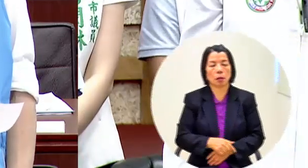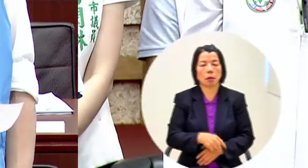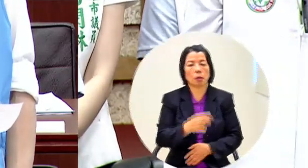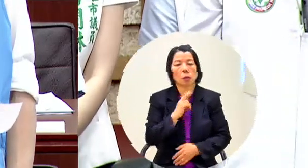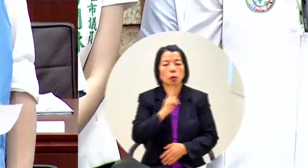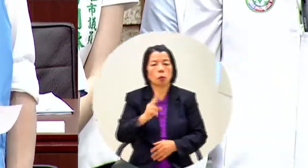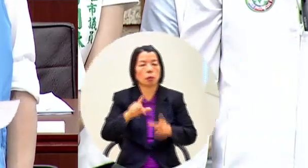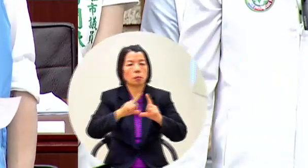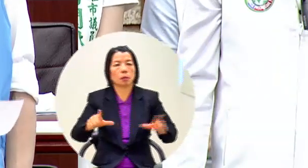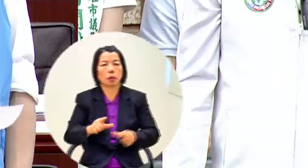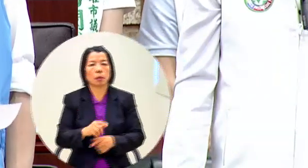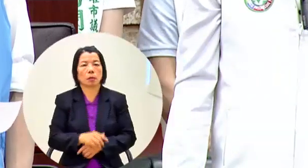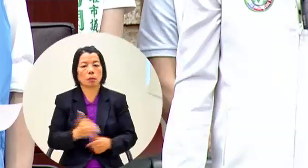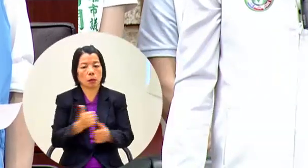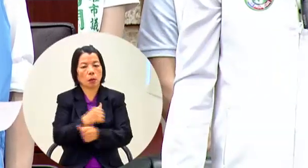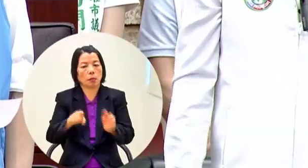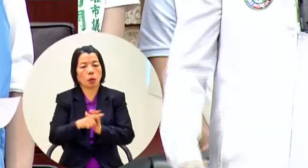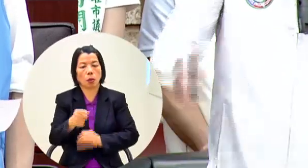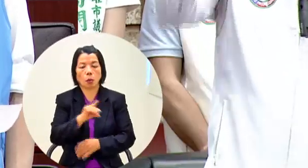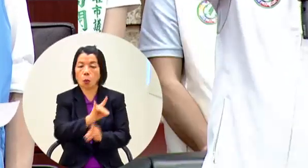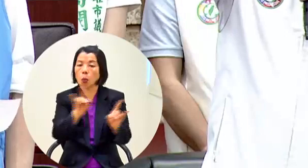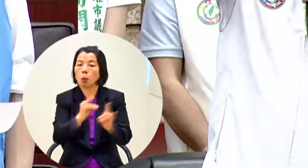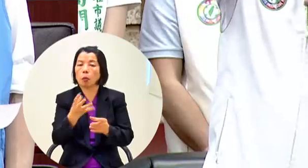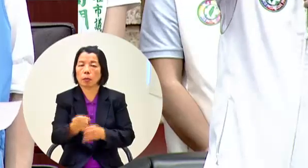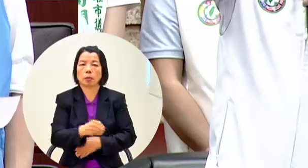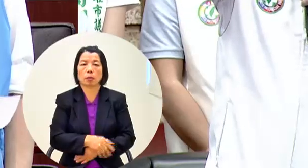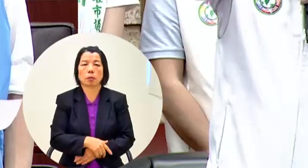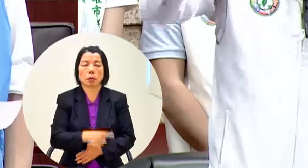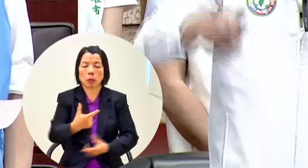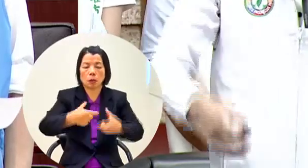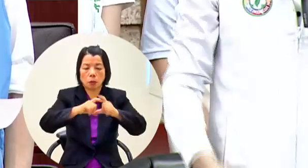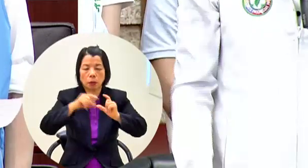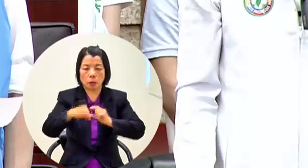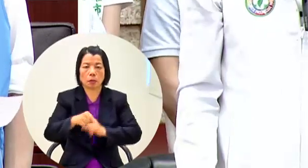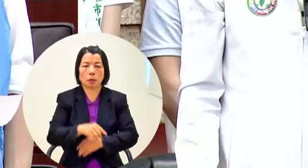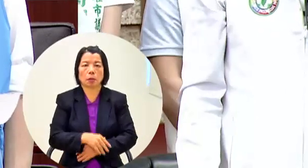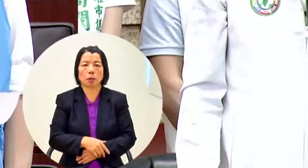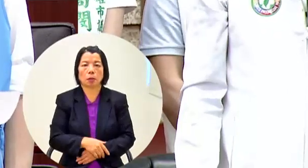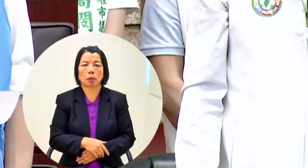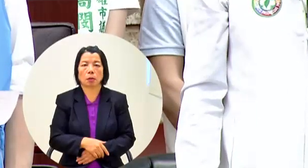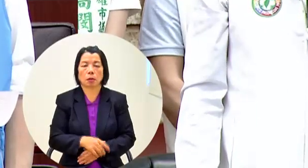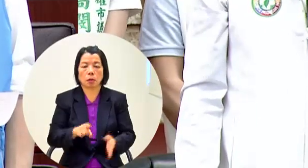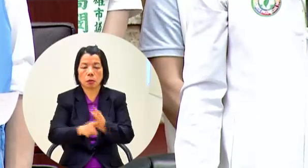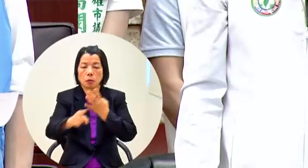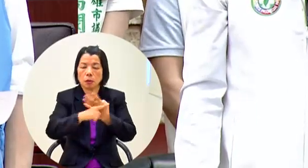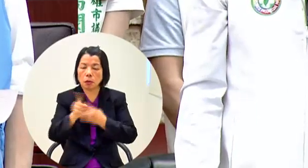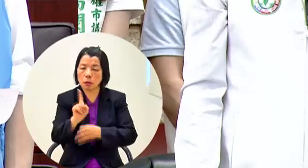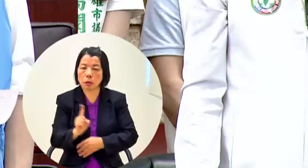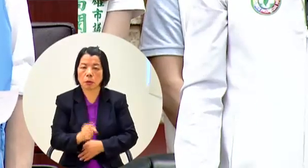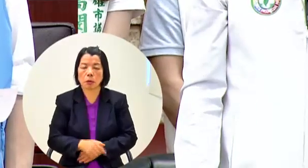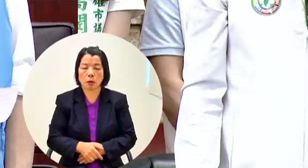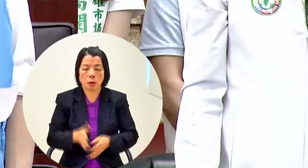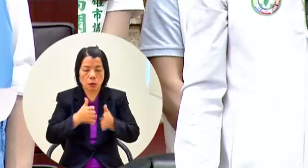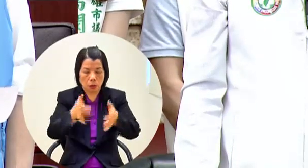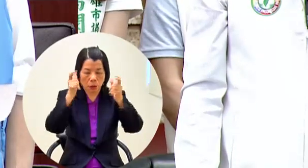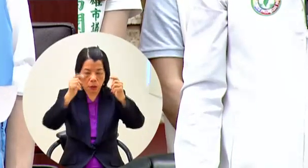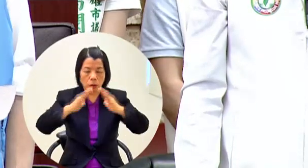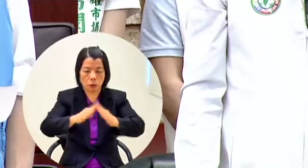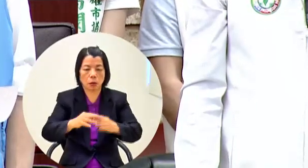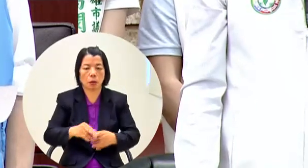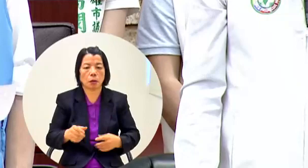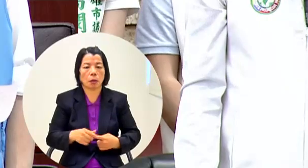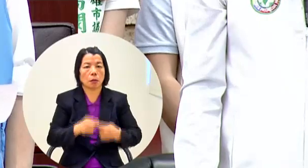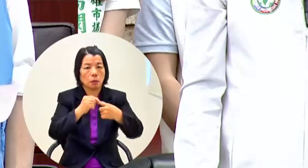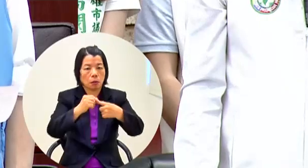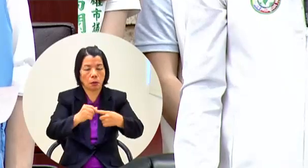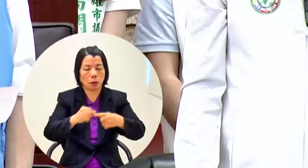但是并不代表我有说谎。 好了，你先回答这一题，你到底知道哪些专业人士啊？ 我们针对高雄市第一线防疫的第一